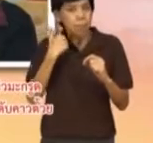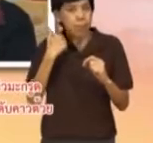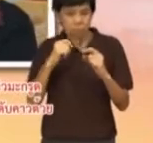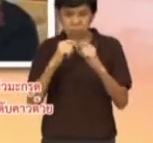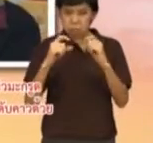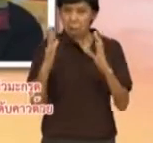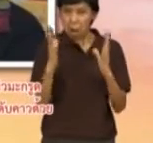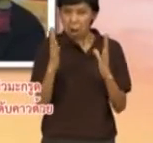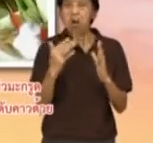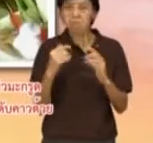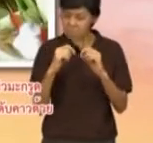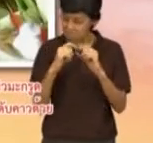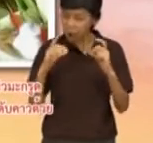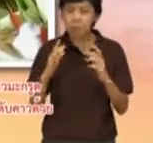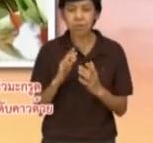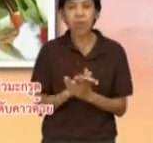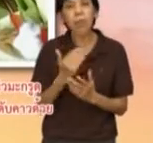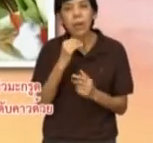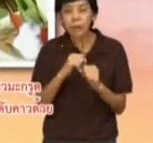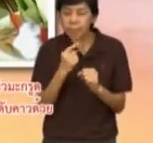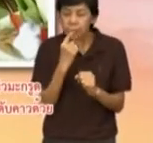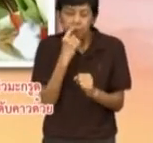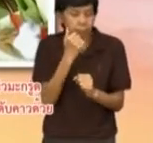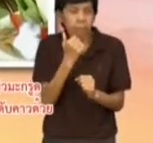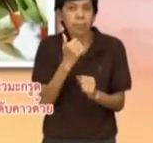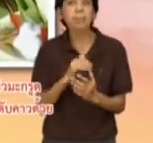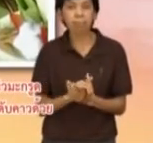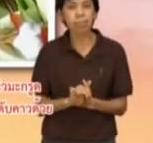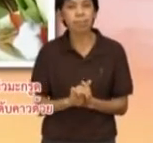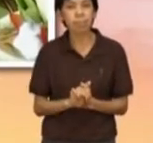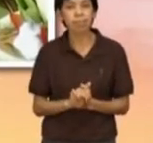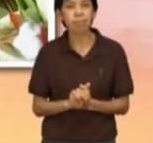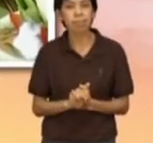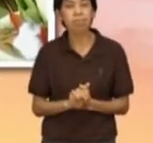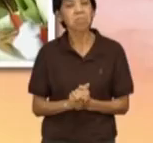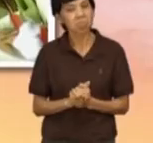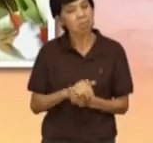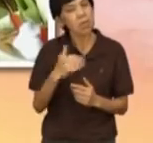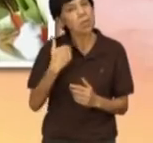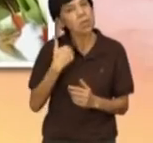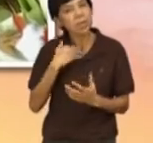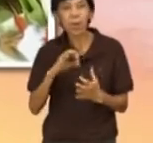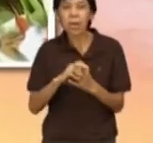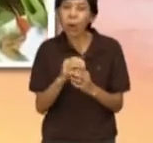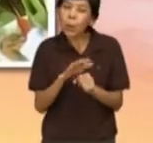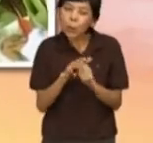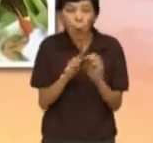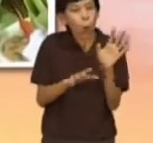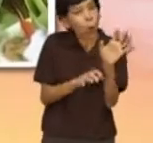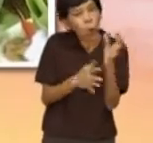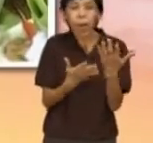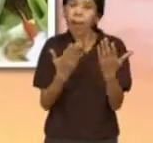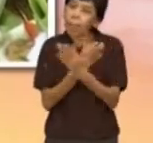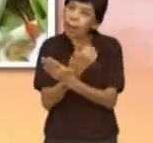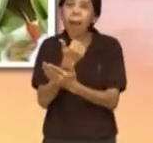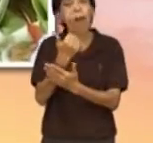กรูดให้หนักกว่าแกงอื่นๆนิดนึงเพื่อที่จะไปดับคาวด้วย ค่ะค่ะเพราะว่าบางครั้งอาจจะไม่ใส่เนื้อกุ้งแต่อาจจะเป็นเนื้ออย่าง